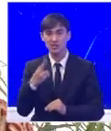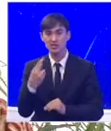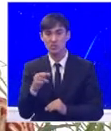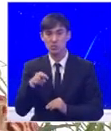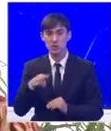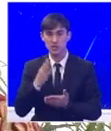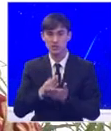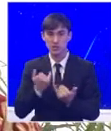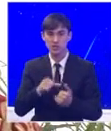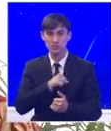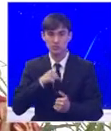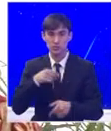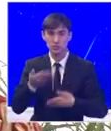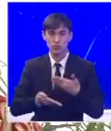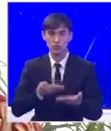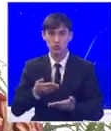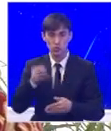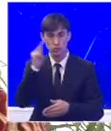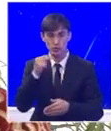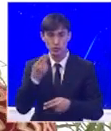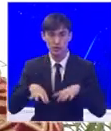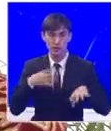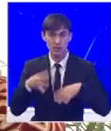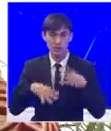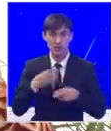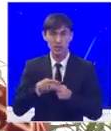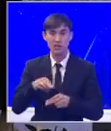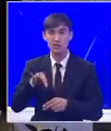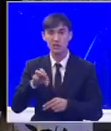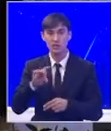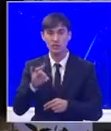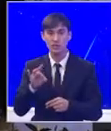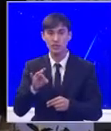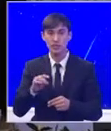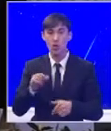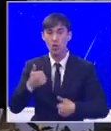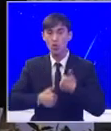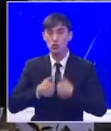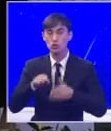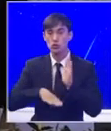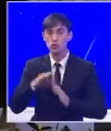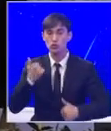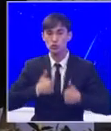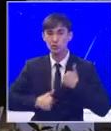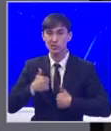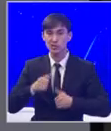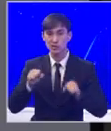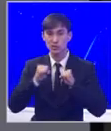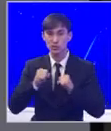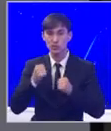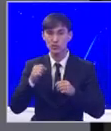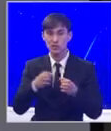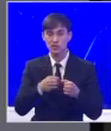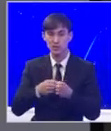сейчас самостоятельно ходит в школу и учится. Это благодаря занятиям на этом тренажере. Конкурс «Лучший учитель физкультуры» состоит из нескольких этапов.